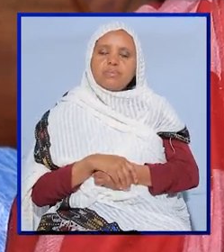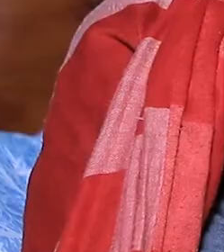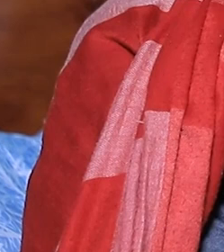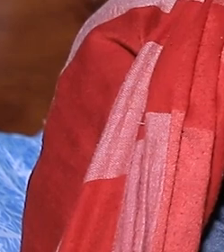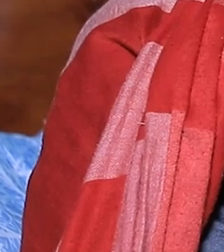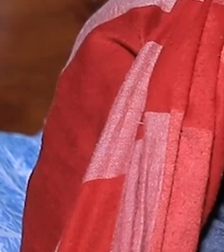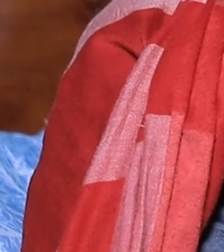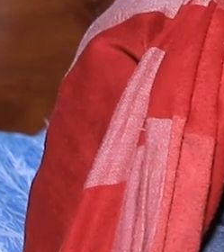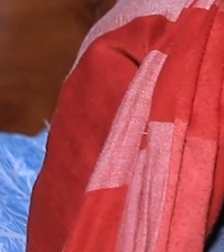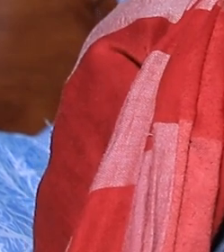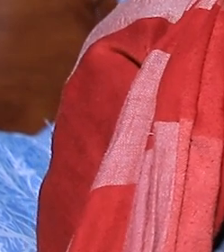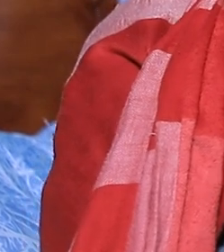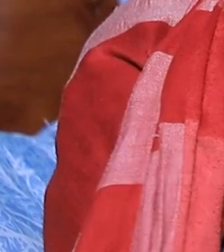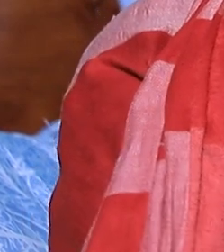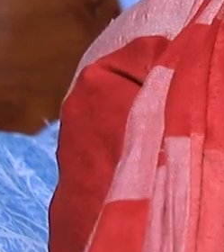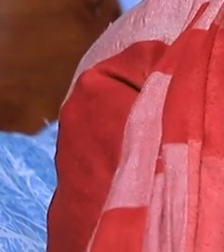ከእሷ